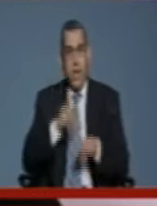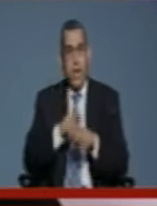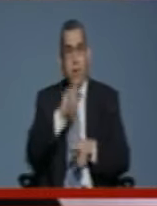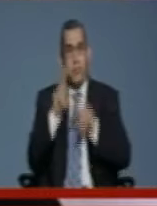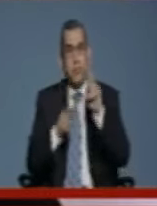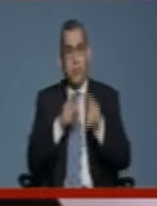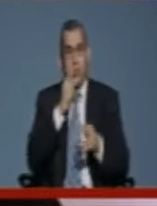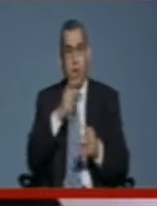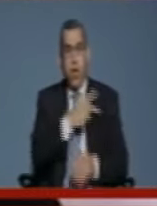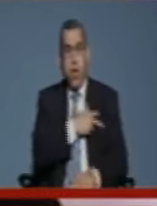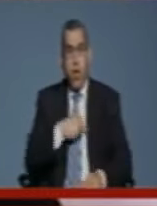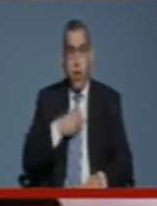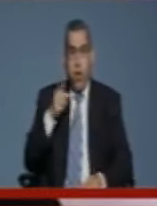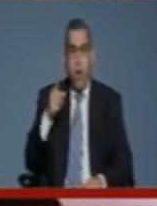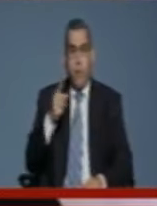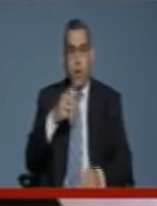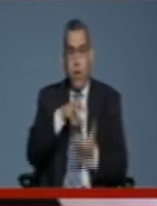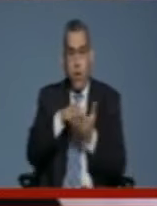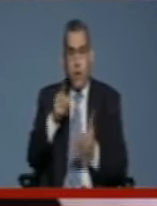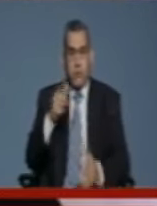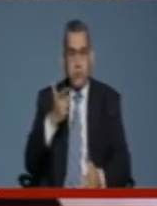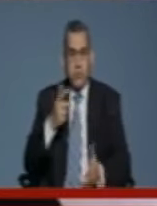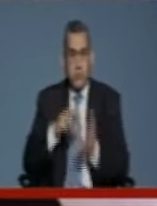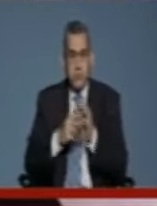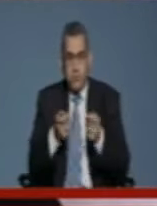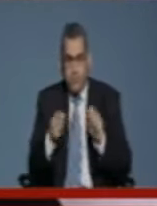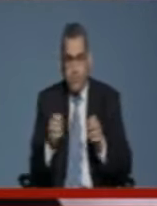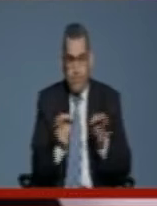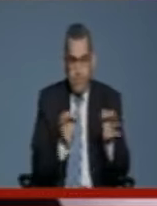الحكومه والدوله تظبط الموقف